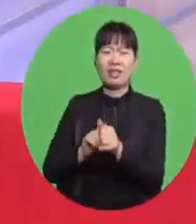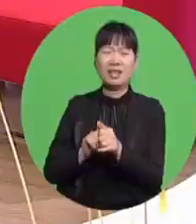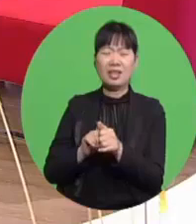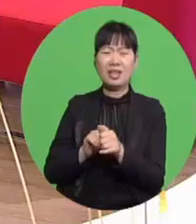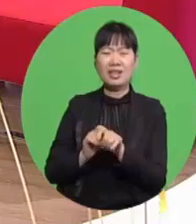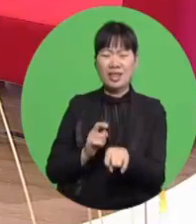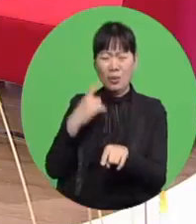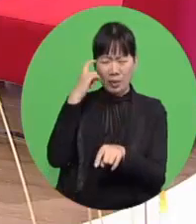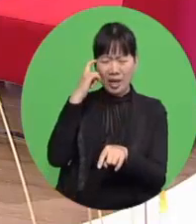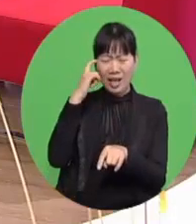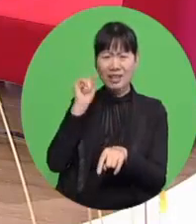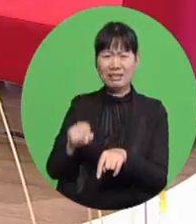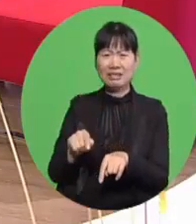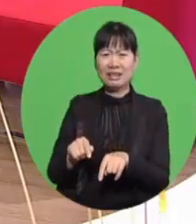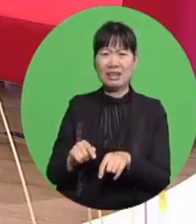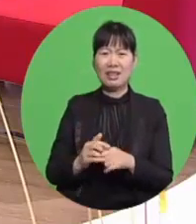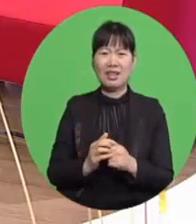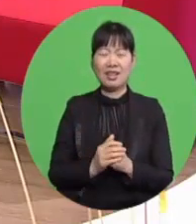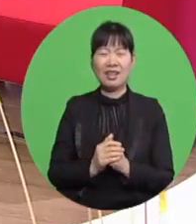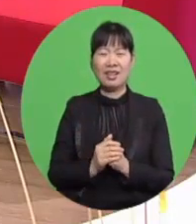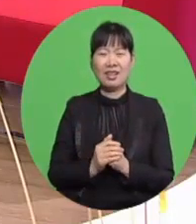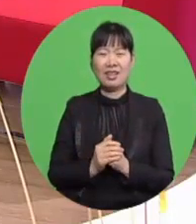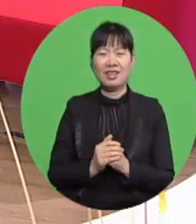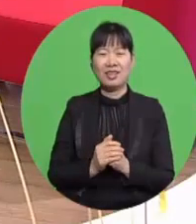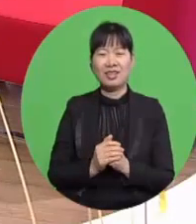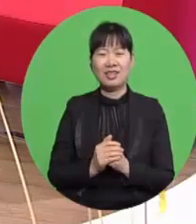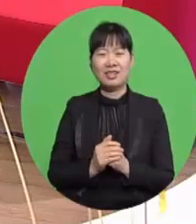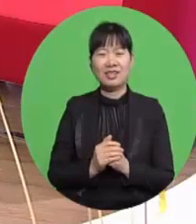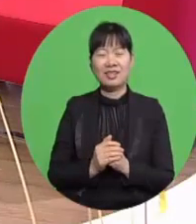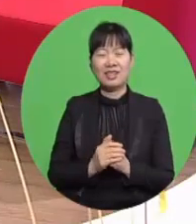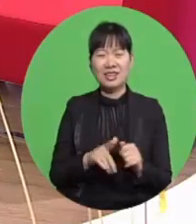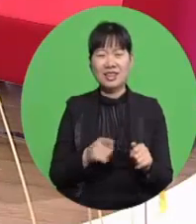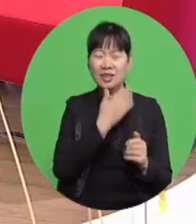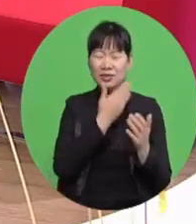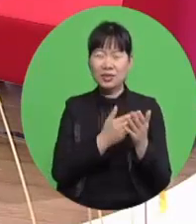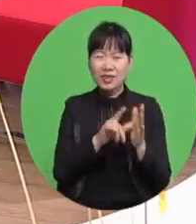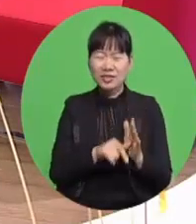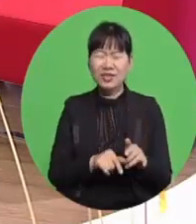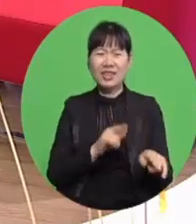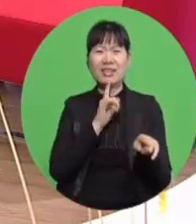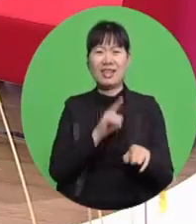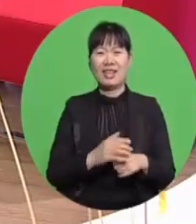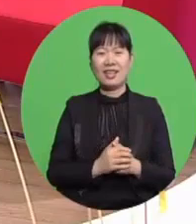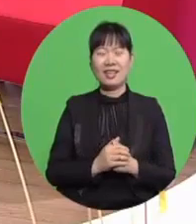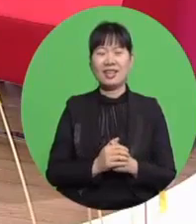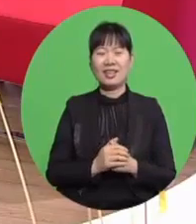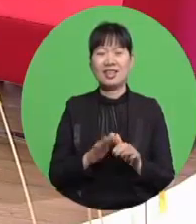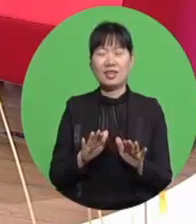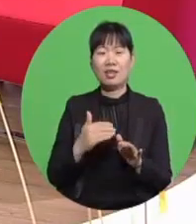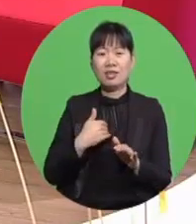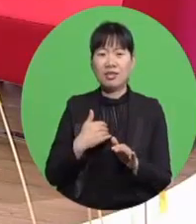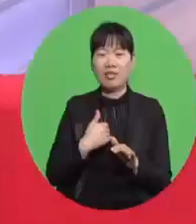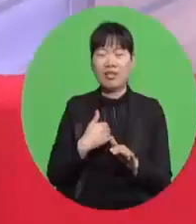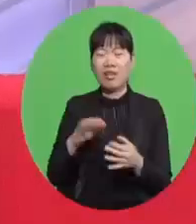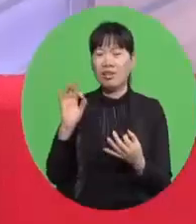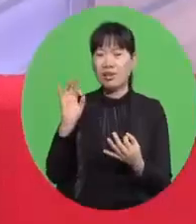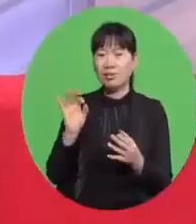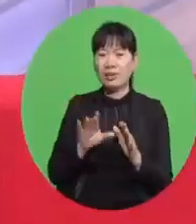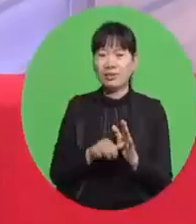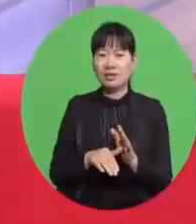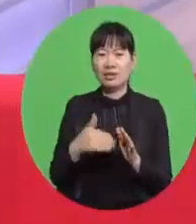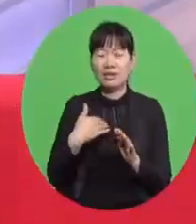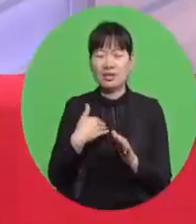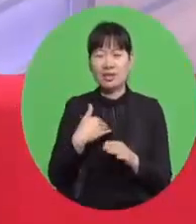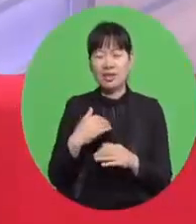계속하면 아, 너 왜 그러는데 연기가 쳐다봐요. 이 중요한 순간에. 그러니까. 네. 그래서 아이가 내가 가만히 있을 때 아니면